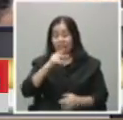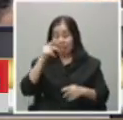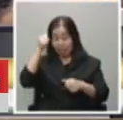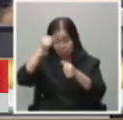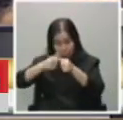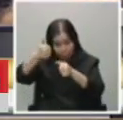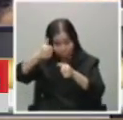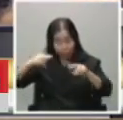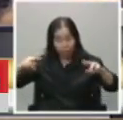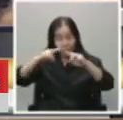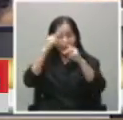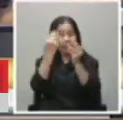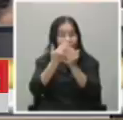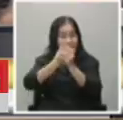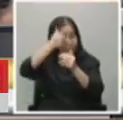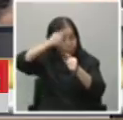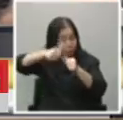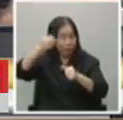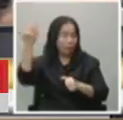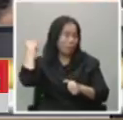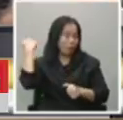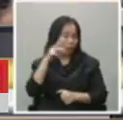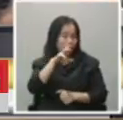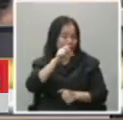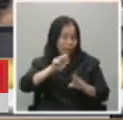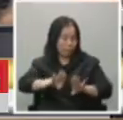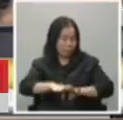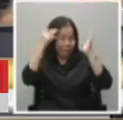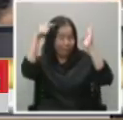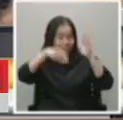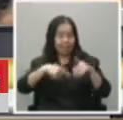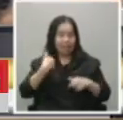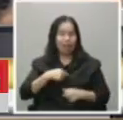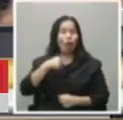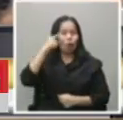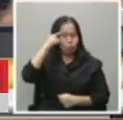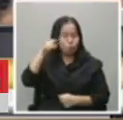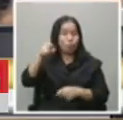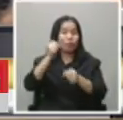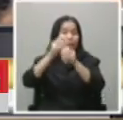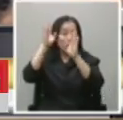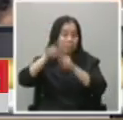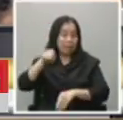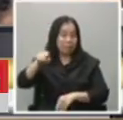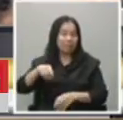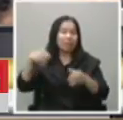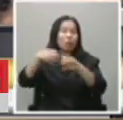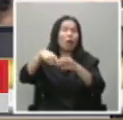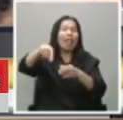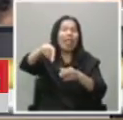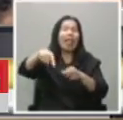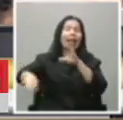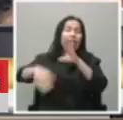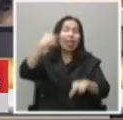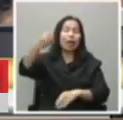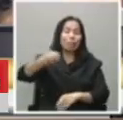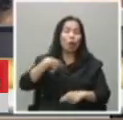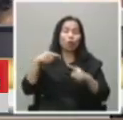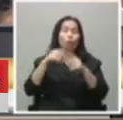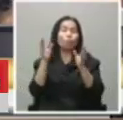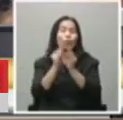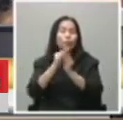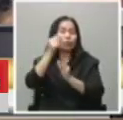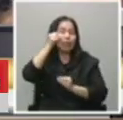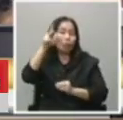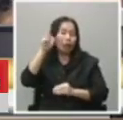ได้นะครับเปิดสภาใหม่ๆผมเป็นคนแรกที่รู้เรื่องท่านทำนโยบายเพราะคนในทำเนียบท่านแหละครับส่งมาให้ผมว่าท่านจะประชุมครม.อีก3วัน